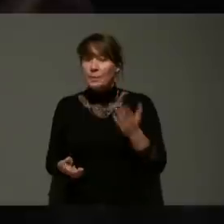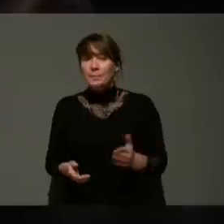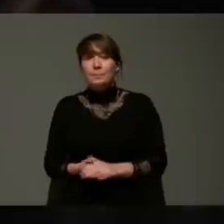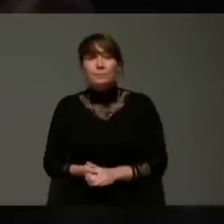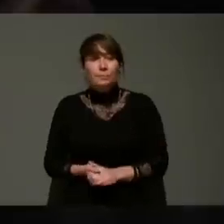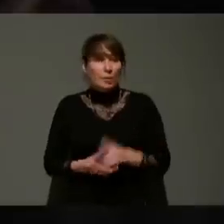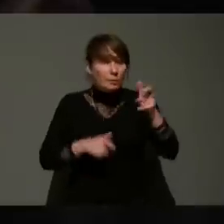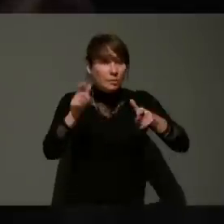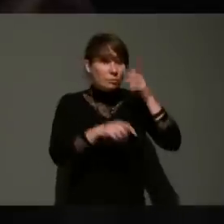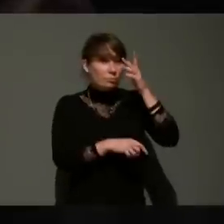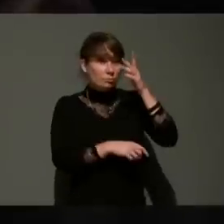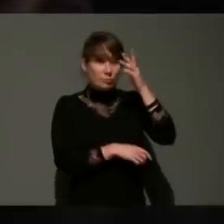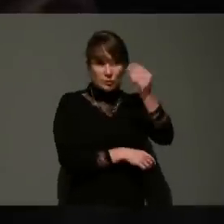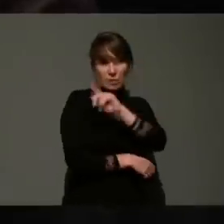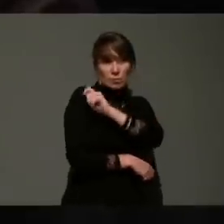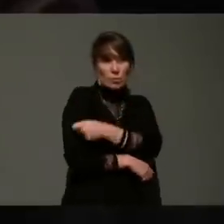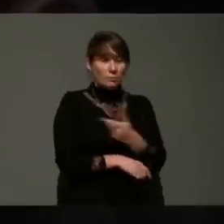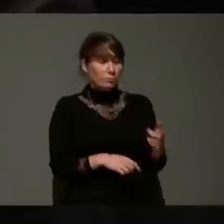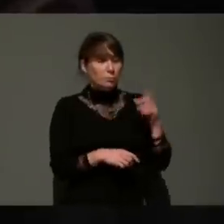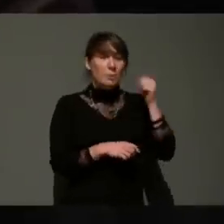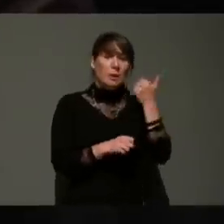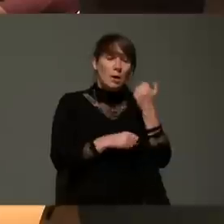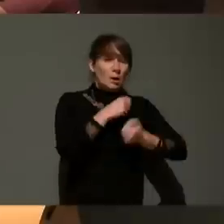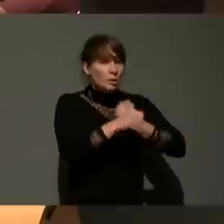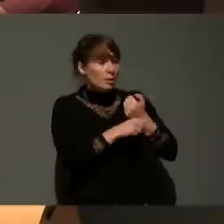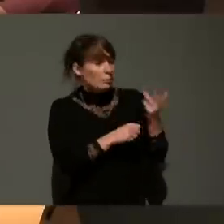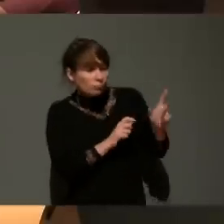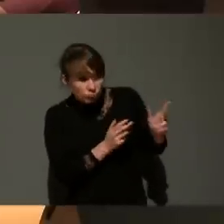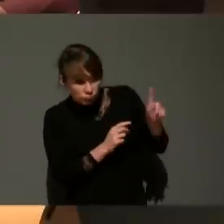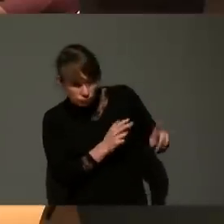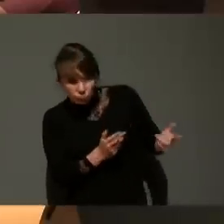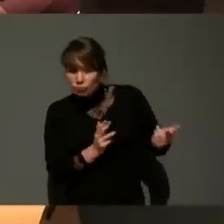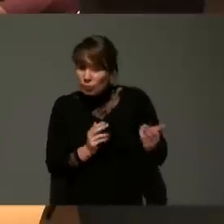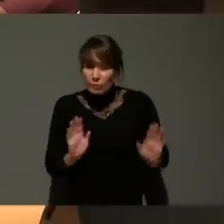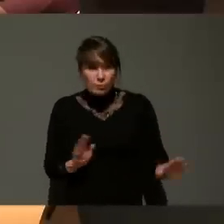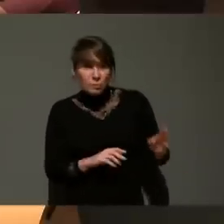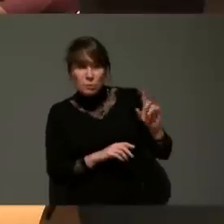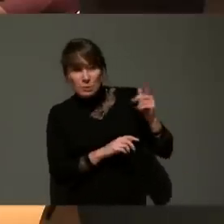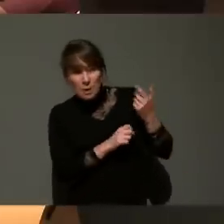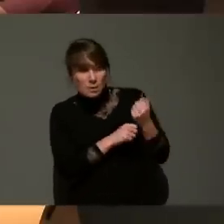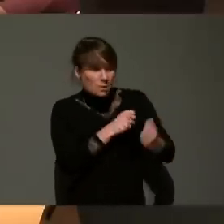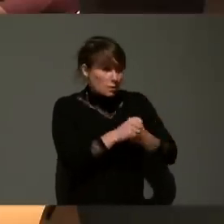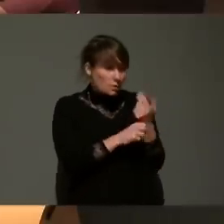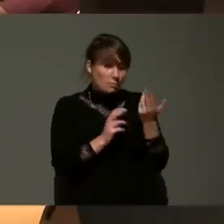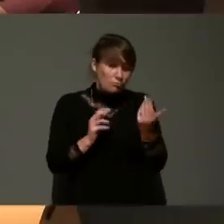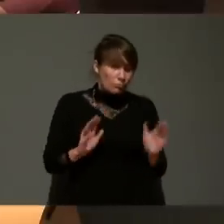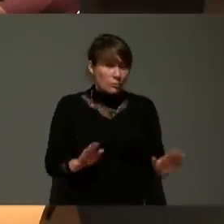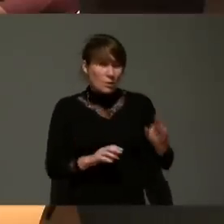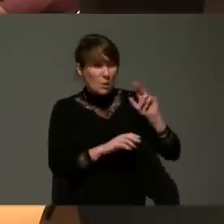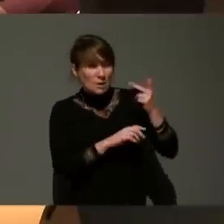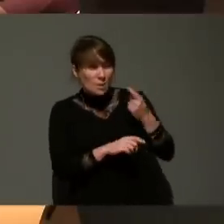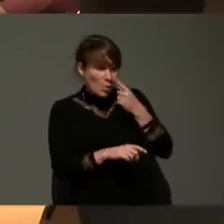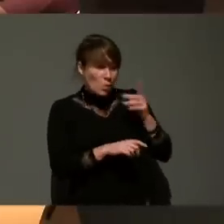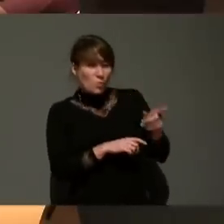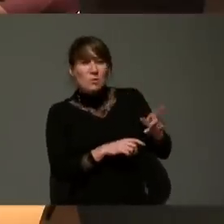réinterroge ces sportifs, la première année, ça va, la deuxième année, ça va, la troisième, ça commence à être un peu plus... Vous avez vu là, ce que je vous ai